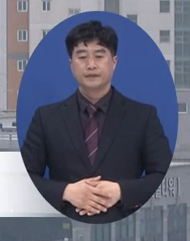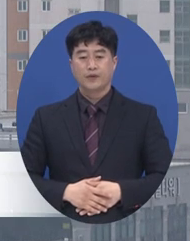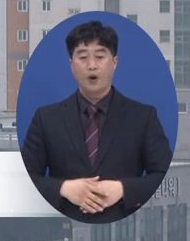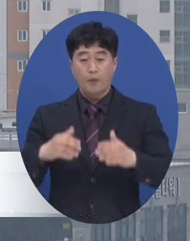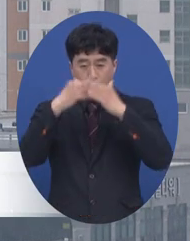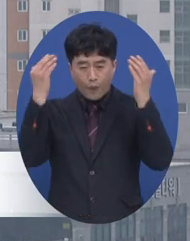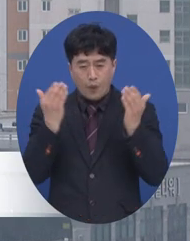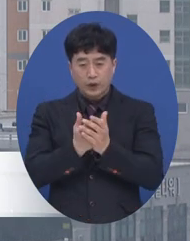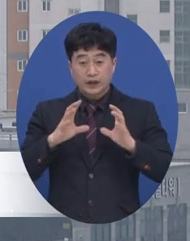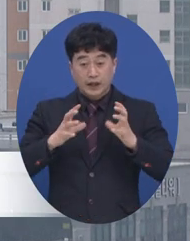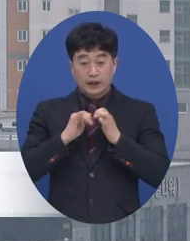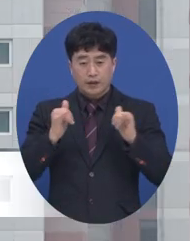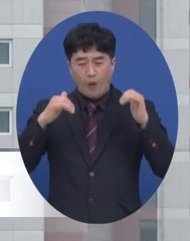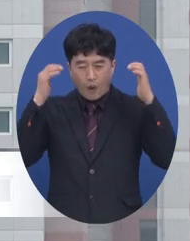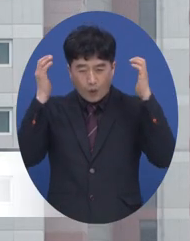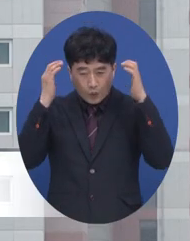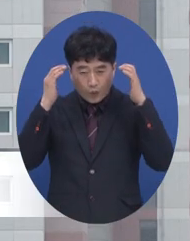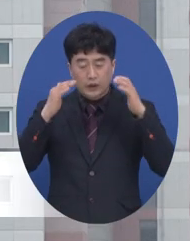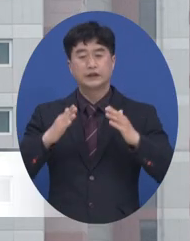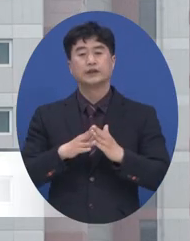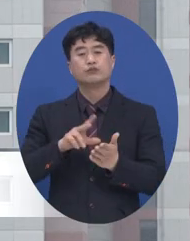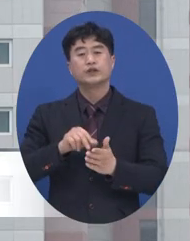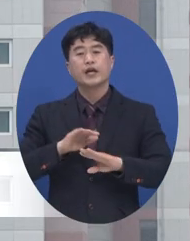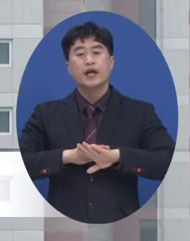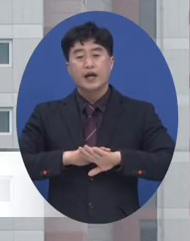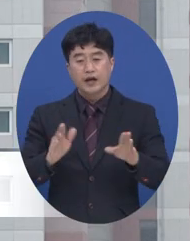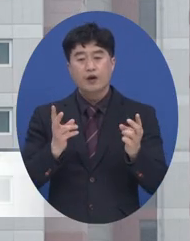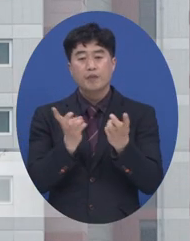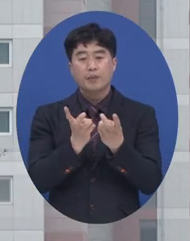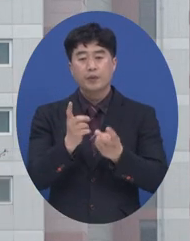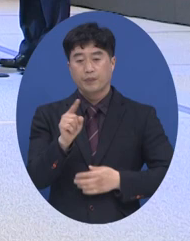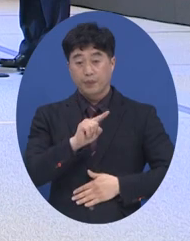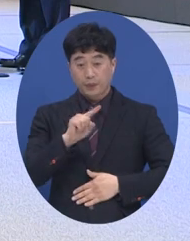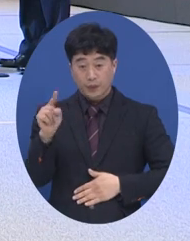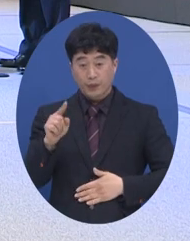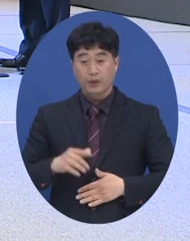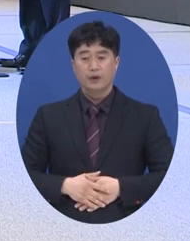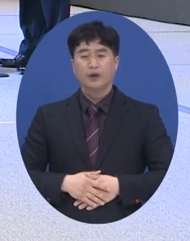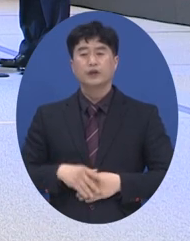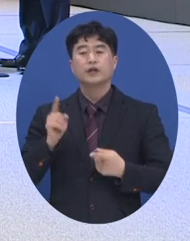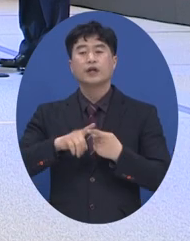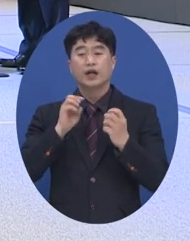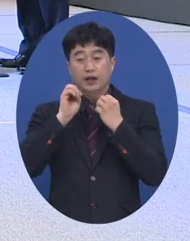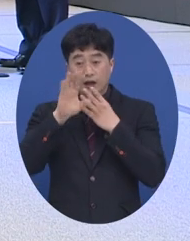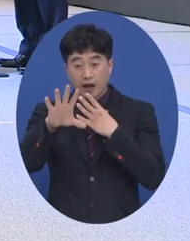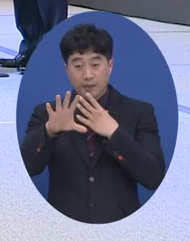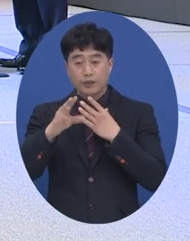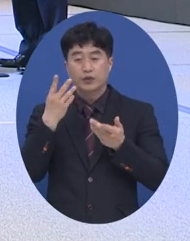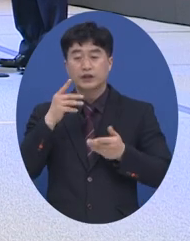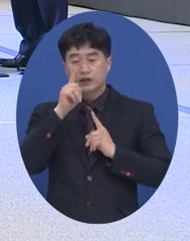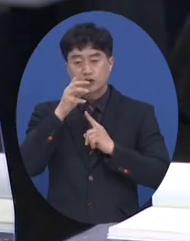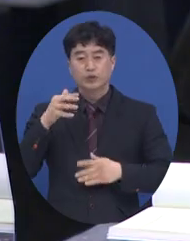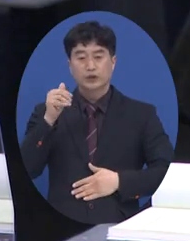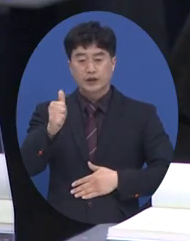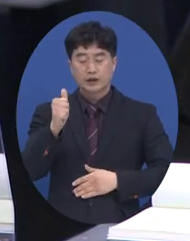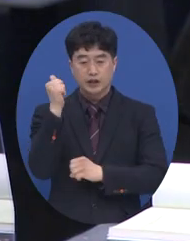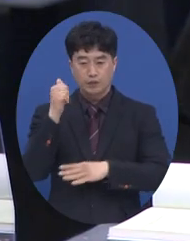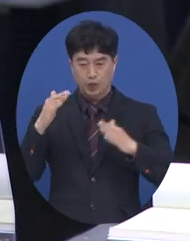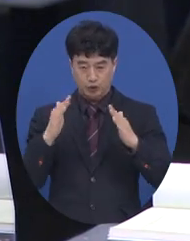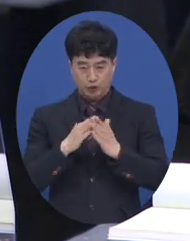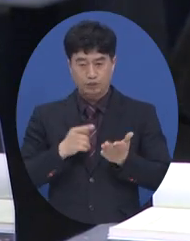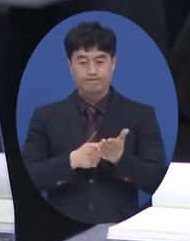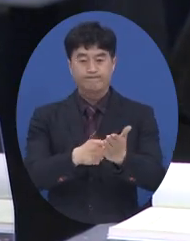온 국민의 고통이 돼버린 주택 문제 해결 단초는 뭘까? 이에 대한 답으로 이재명 경기도지사가